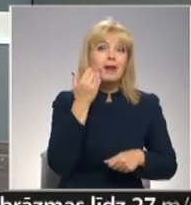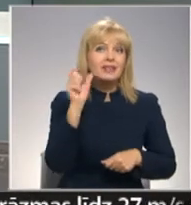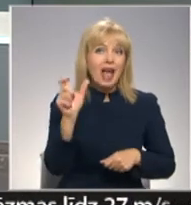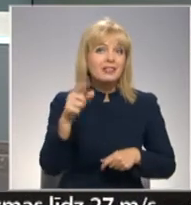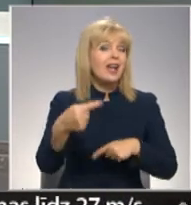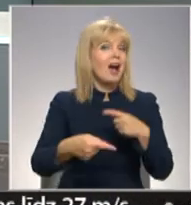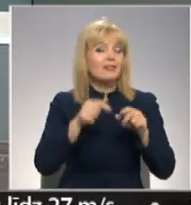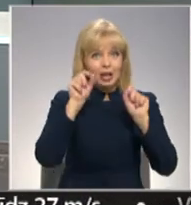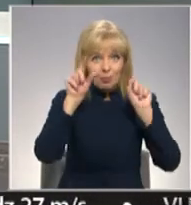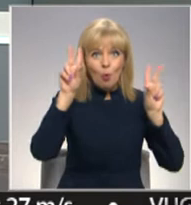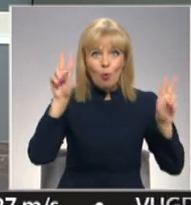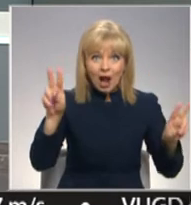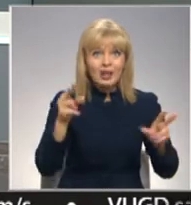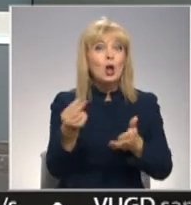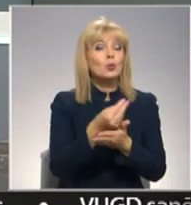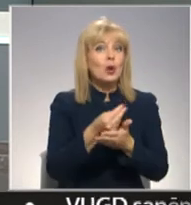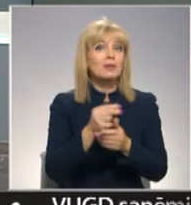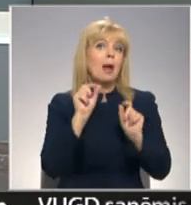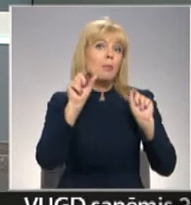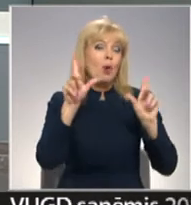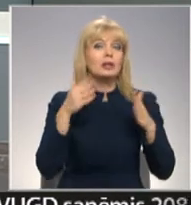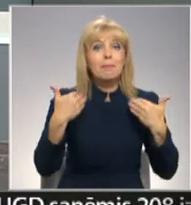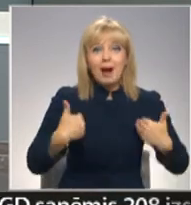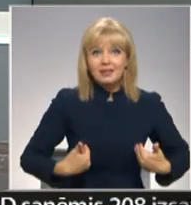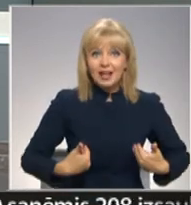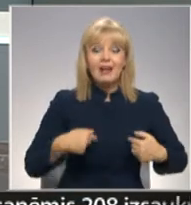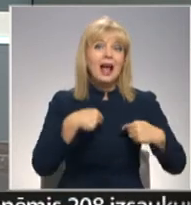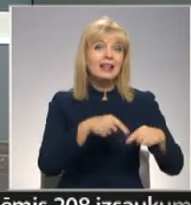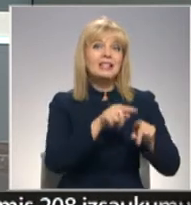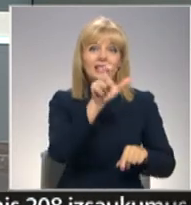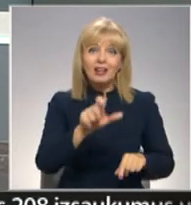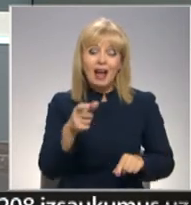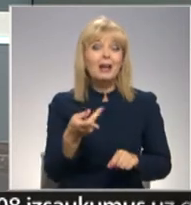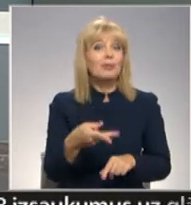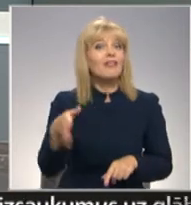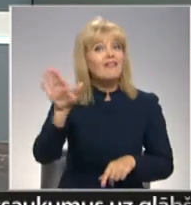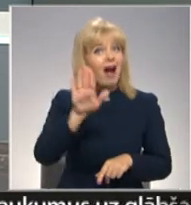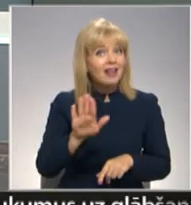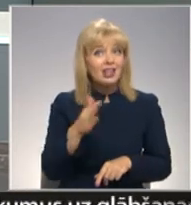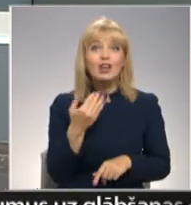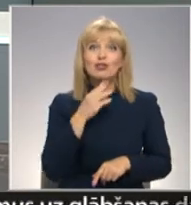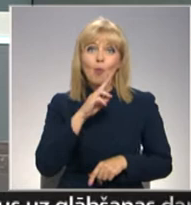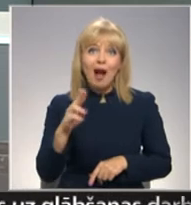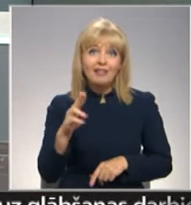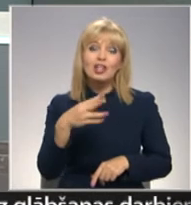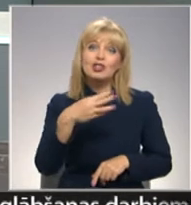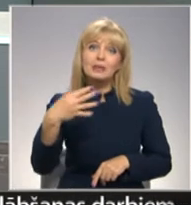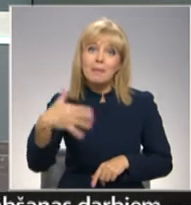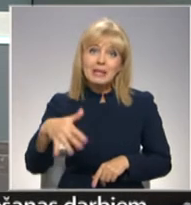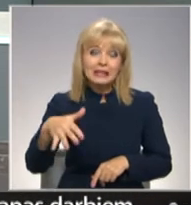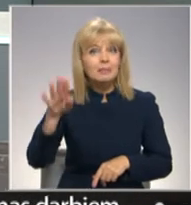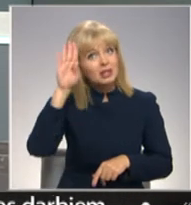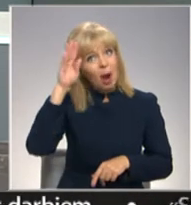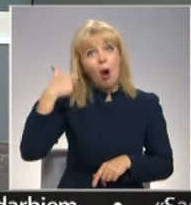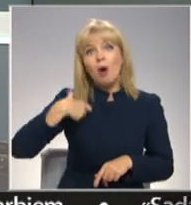un tas nozīmē būt modram par sevi, līdzcilvēkiem un valsti. Šonadēļ gandrīz 450 skauti un gaidas no